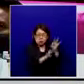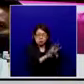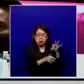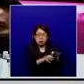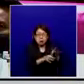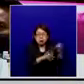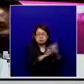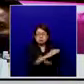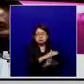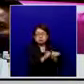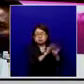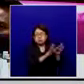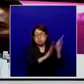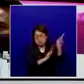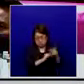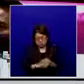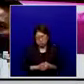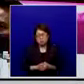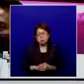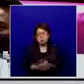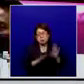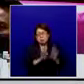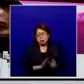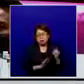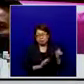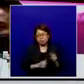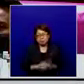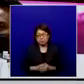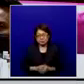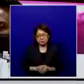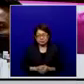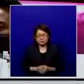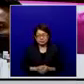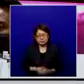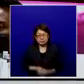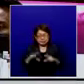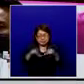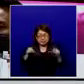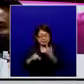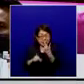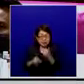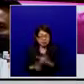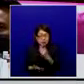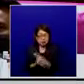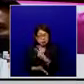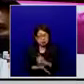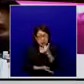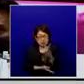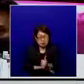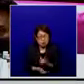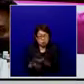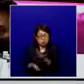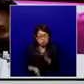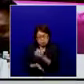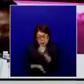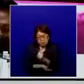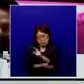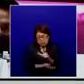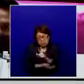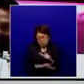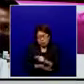ทศนี่ไงพฤติกรรมนะเองกำไรได้เองรวยได้เป็นล้านล้าน6